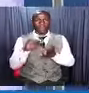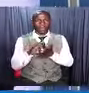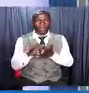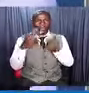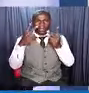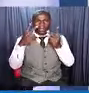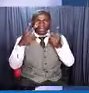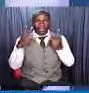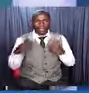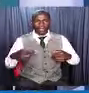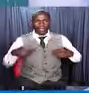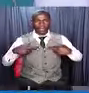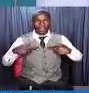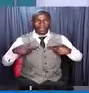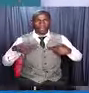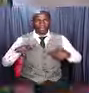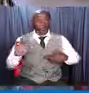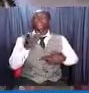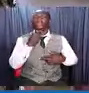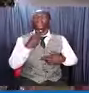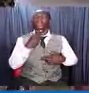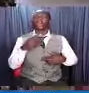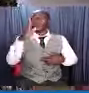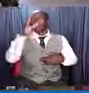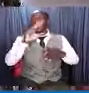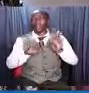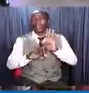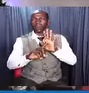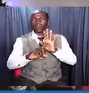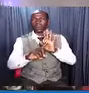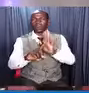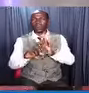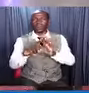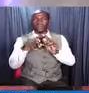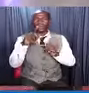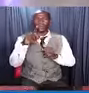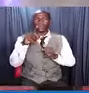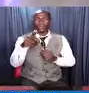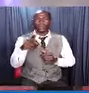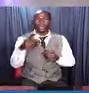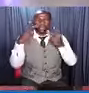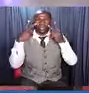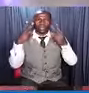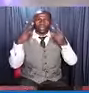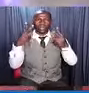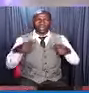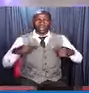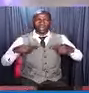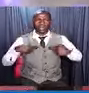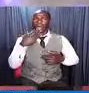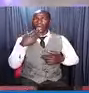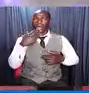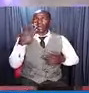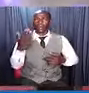umepata haja ya moyo wako. And you getting your heart desires. Hivyo huwa ndio Mungu amejidhihirisha kwako. Then that's how God has manifested in you. Kule kuona umepata jibu. The way you've